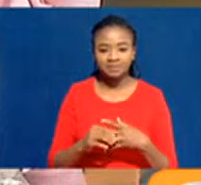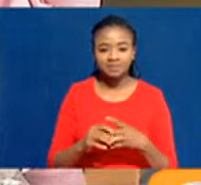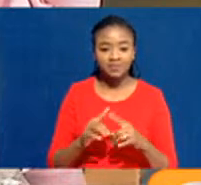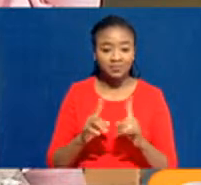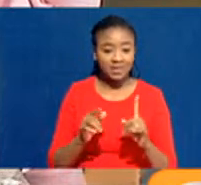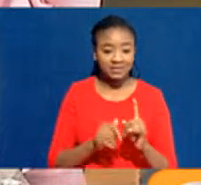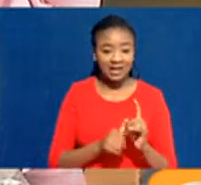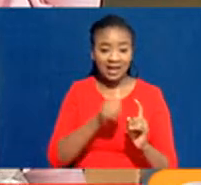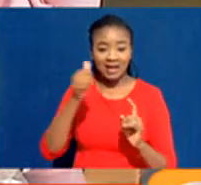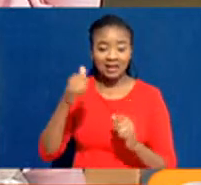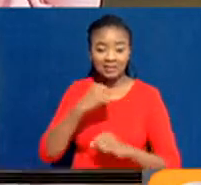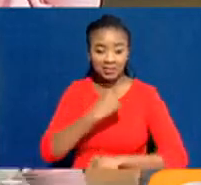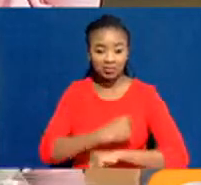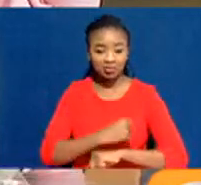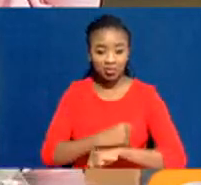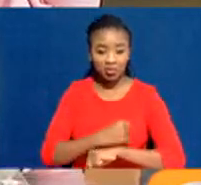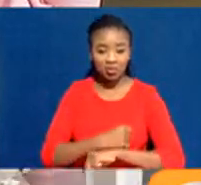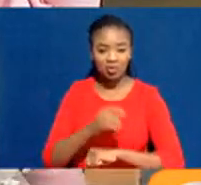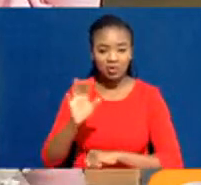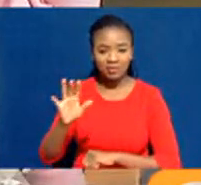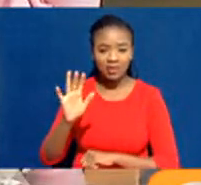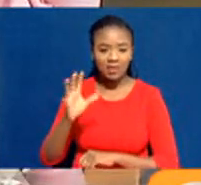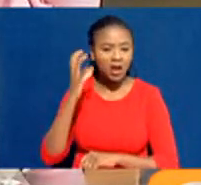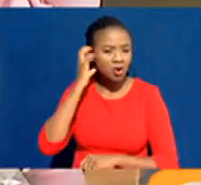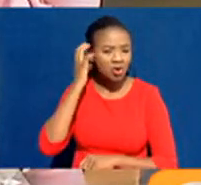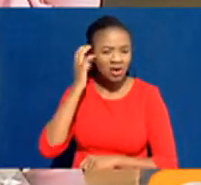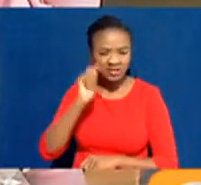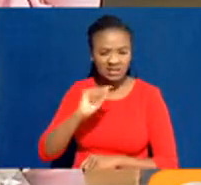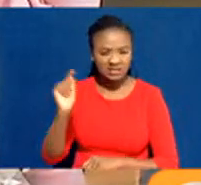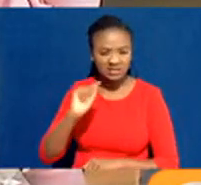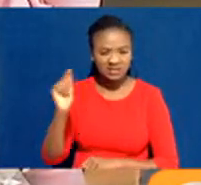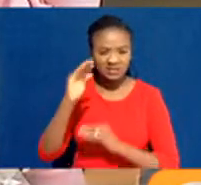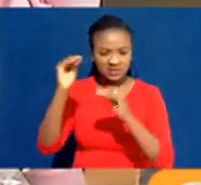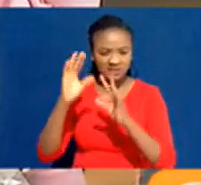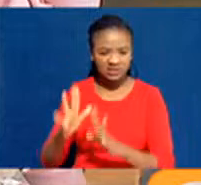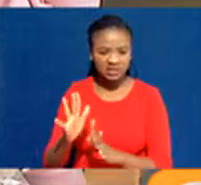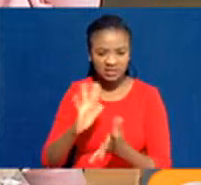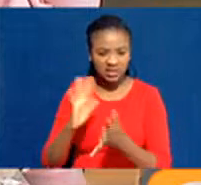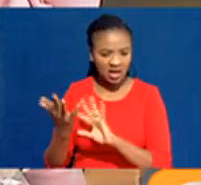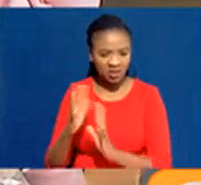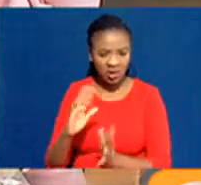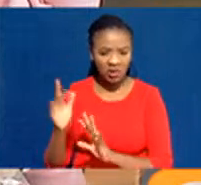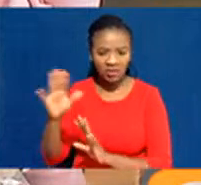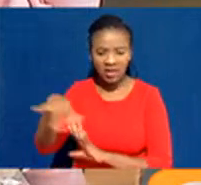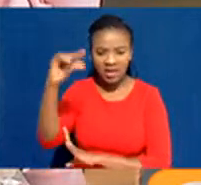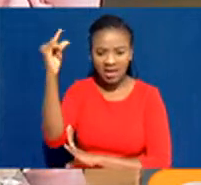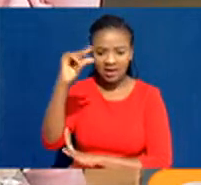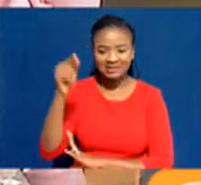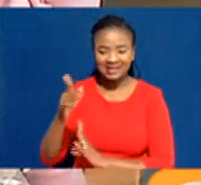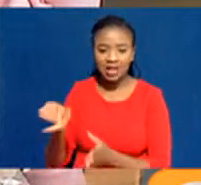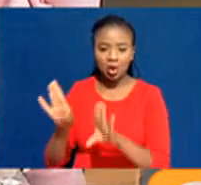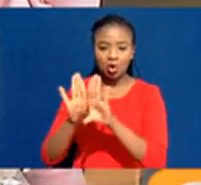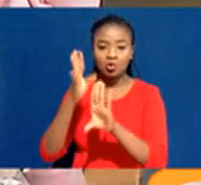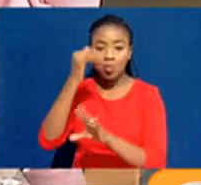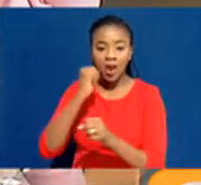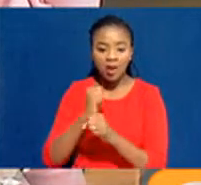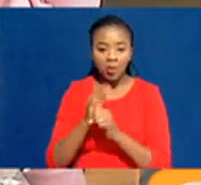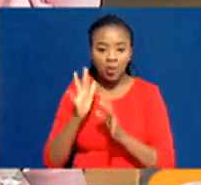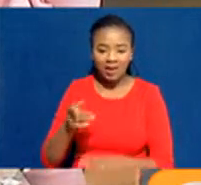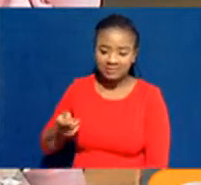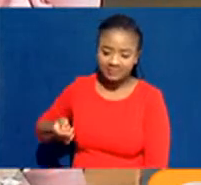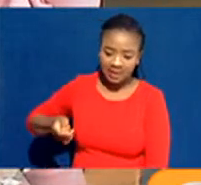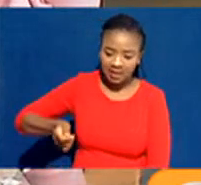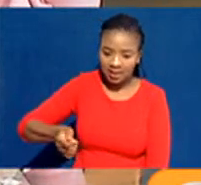Chuo cha mafunzo cha walimu cha Garissa kimefungwa kufuatia mgomo wa wafanyikazi kwa madai ya kukosa kulipwa mishahara yao kwa miezi